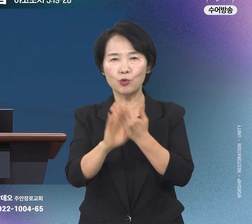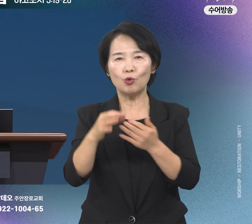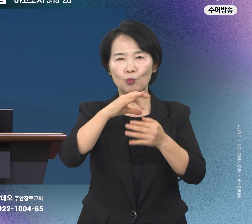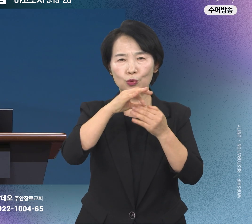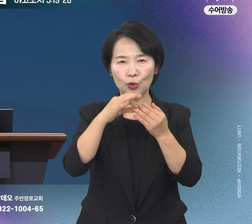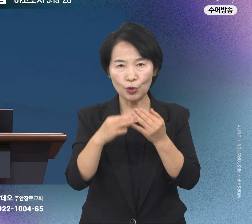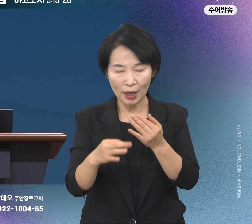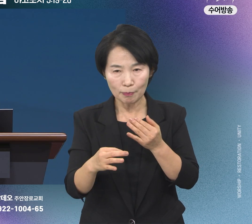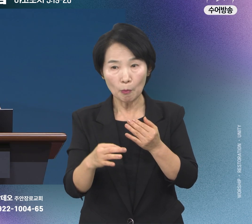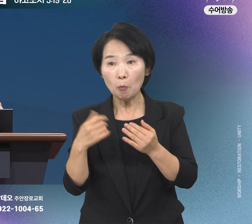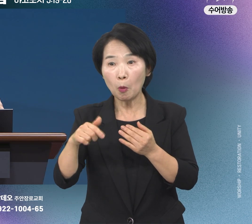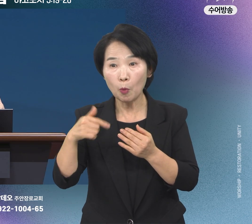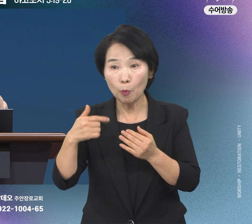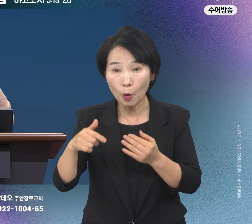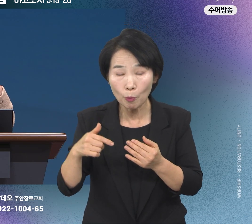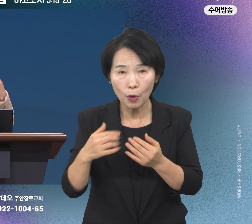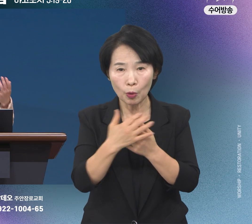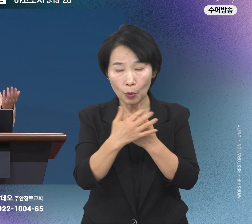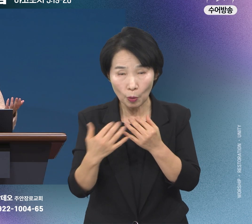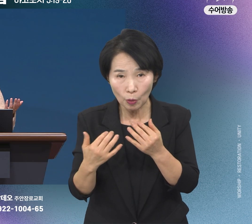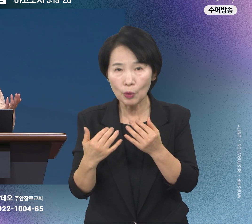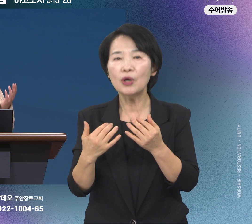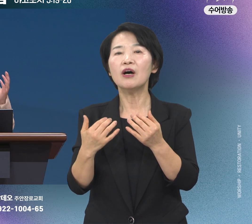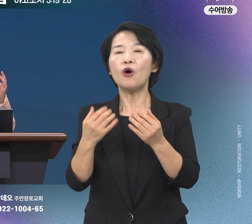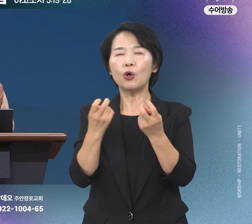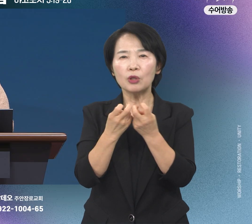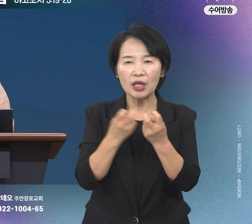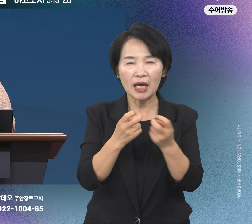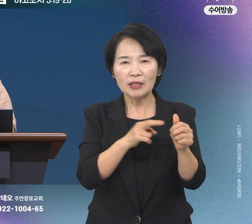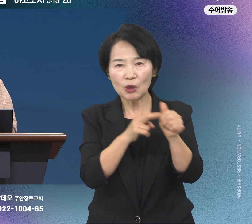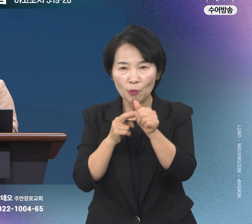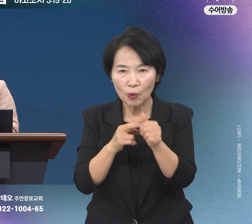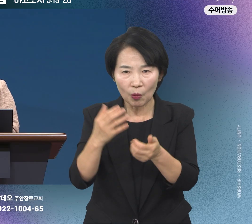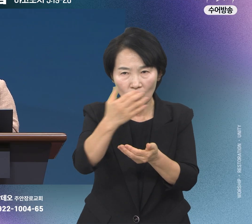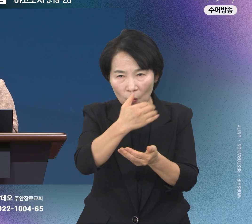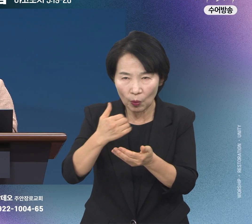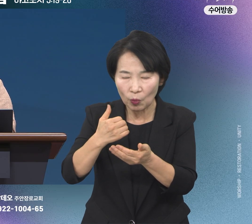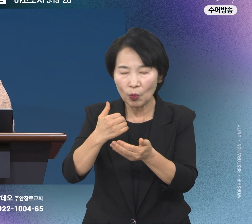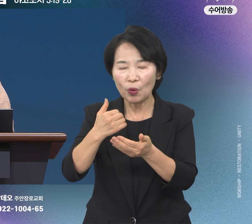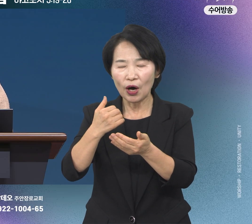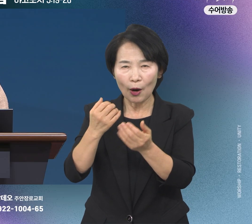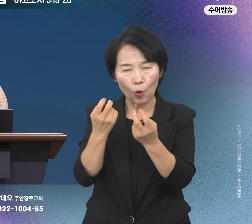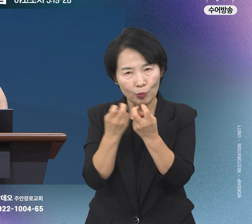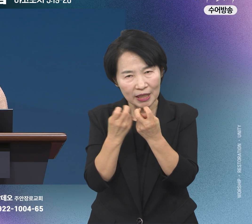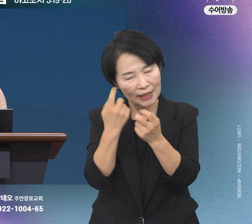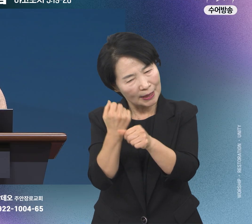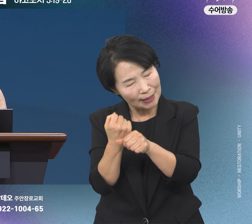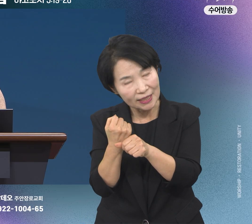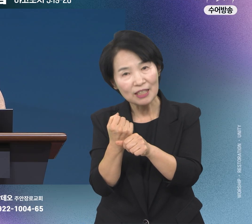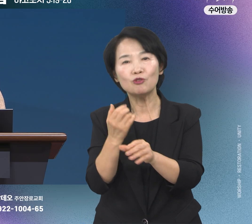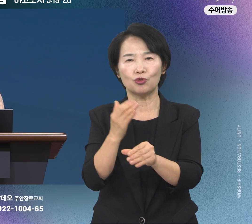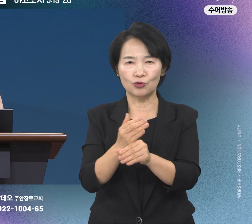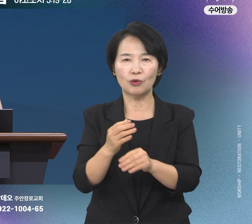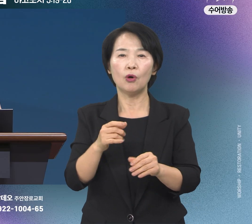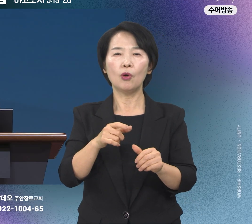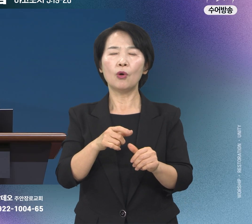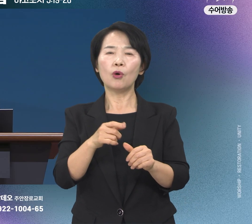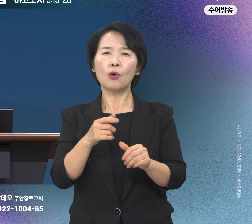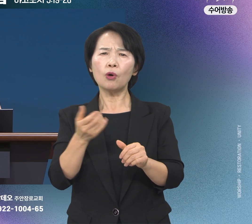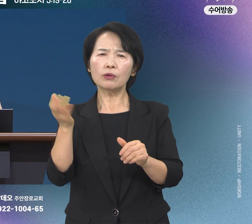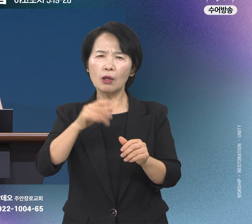있는지, 어떻게 하면 신천지 측에 어떤 정보를 빼돌릴 수 있을지 고민하고 있었습니다. 그러던 와중에 구원론,